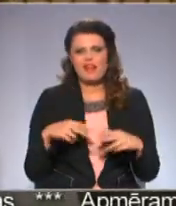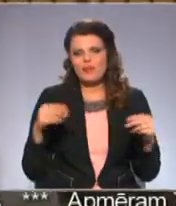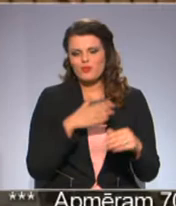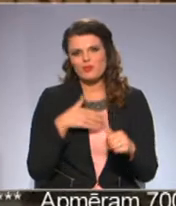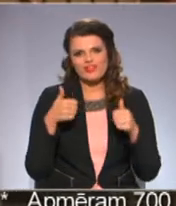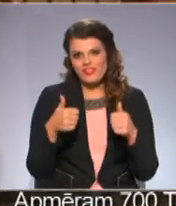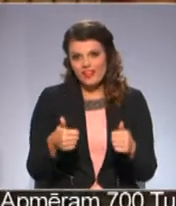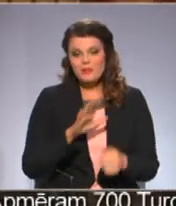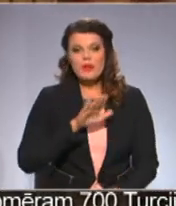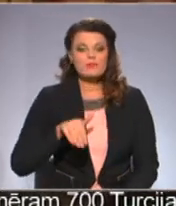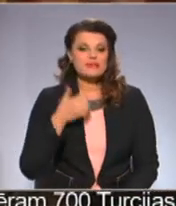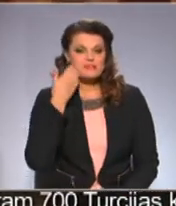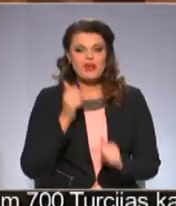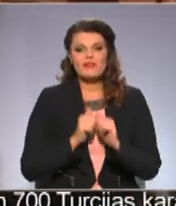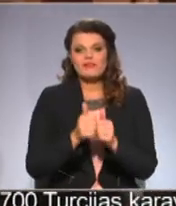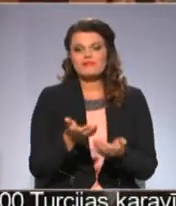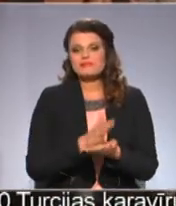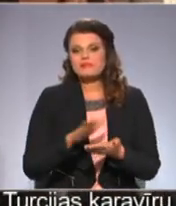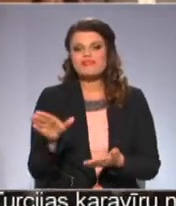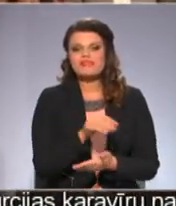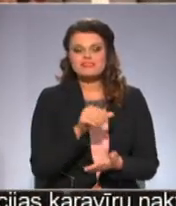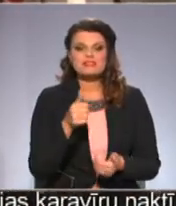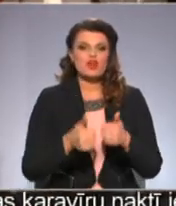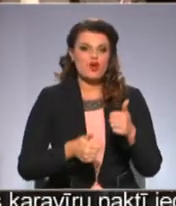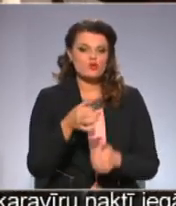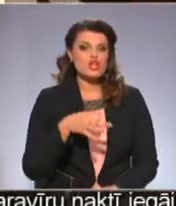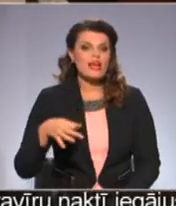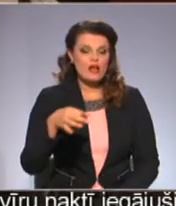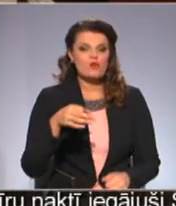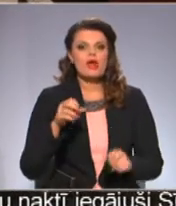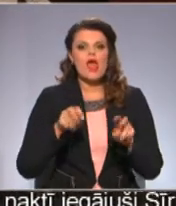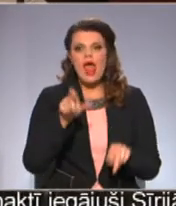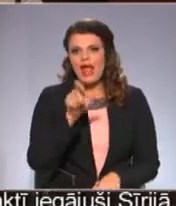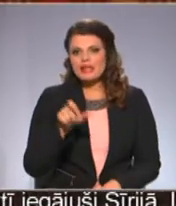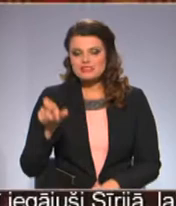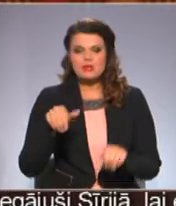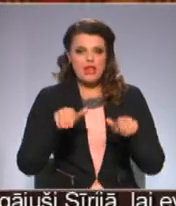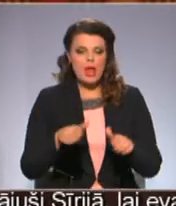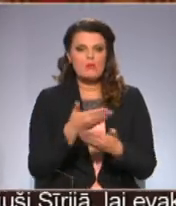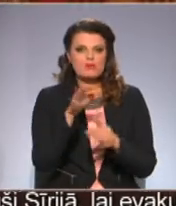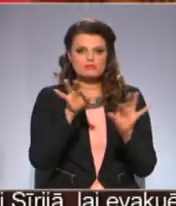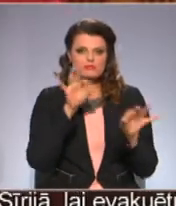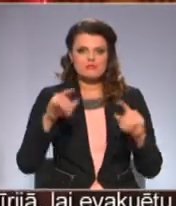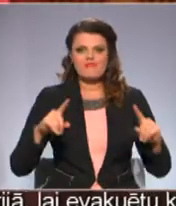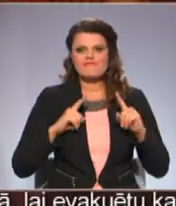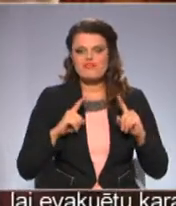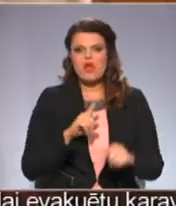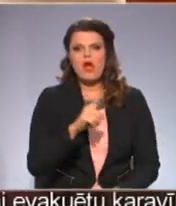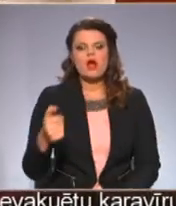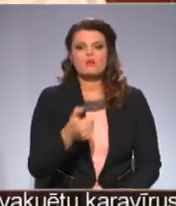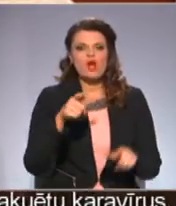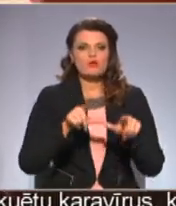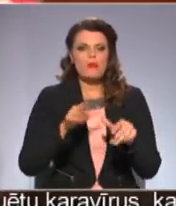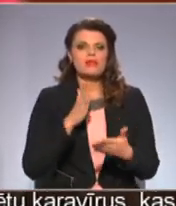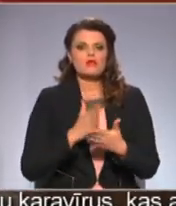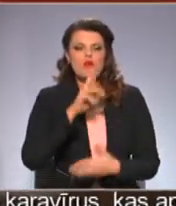labi. Pēc tam, kad aizvadītas visas reģionālās skates, eksperti lemj, kuras izrādes izvirzīt fināla skatē, kas katru gadu aprīlī norisinās